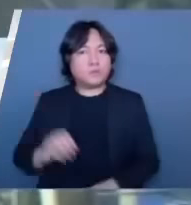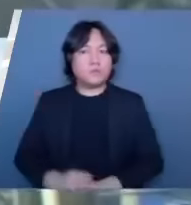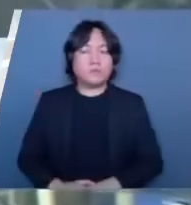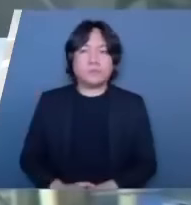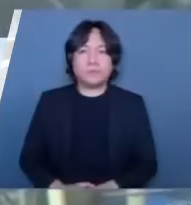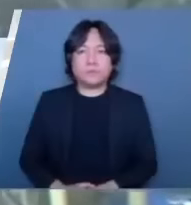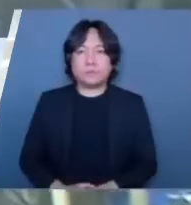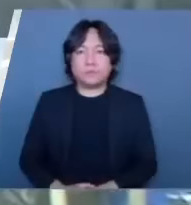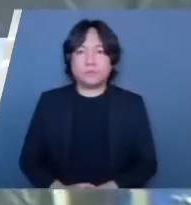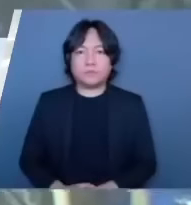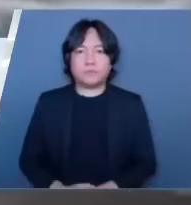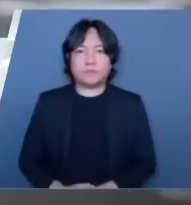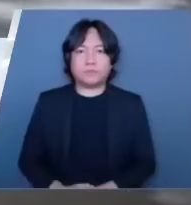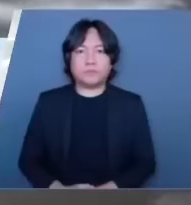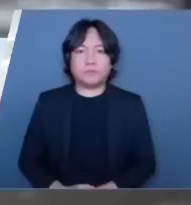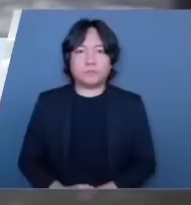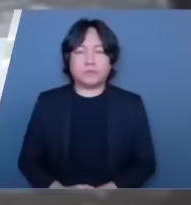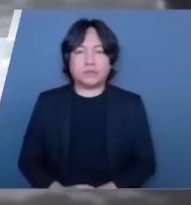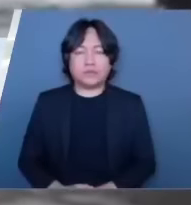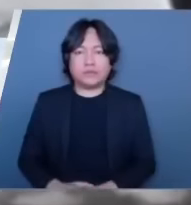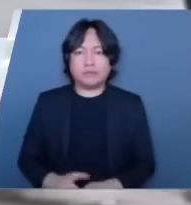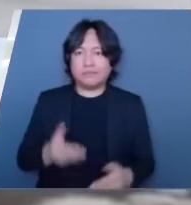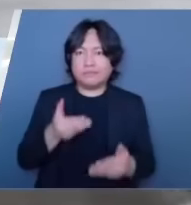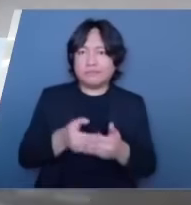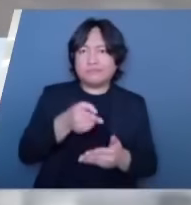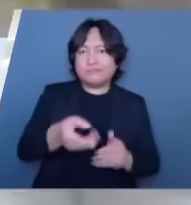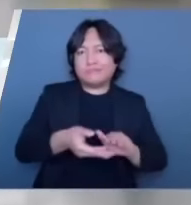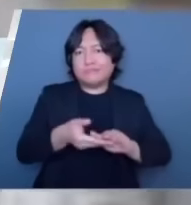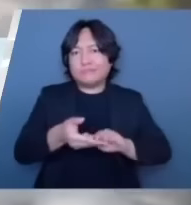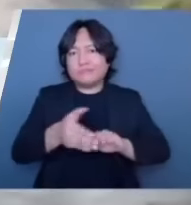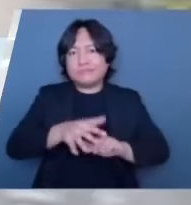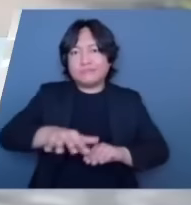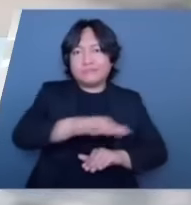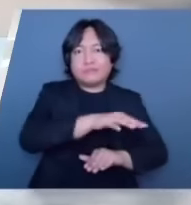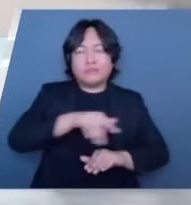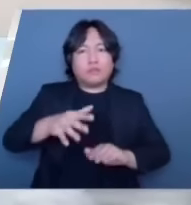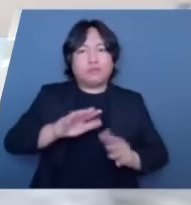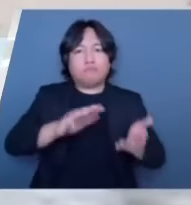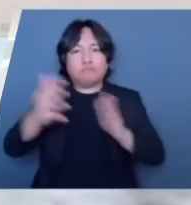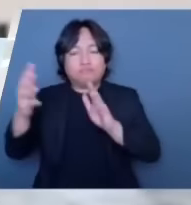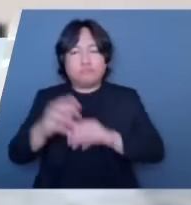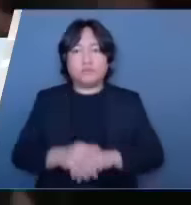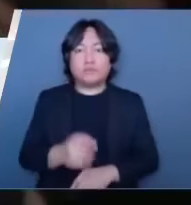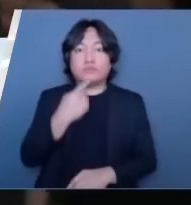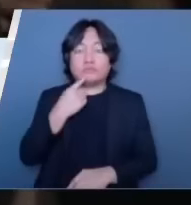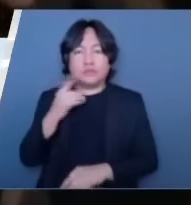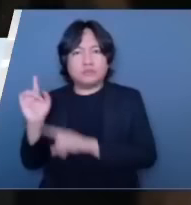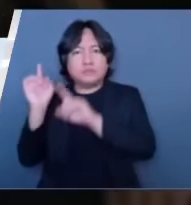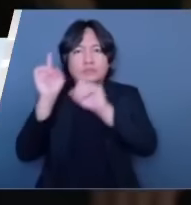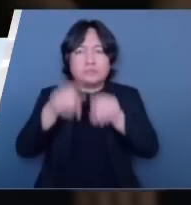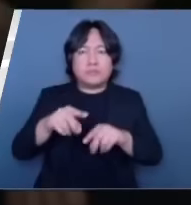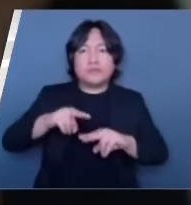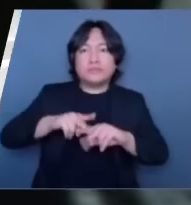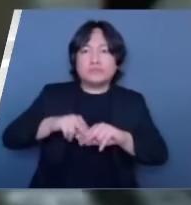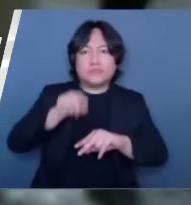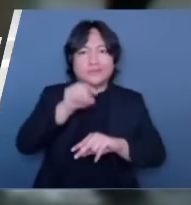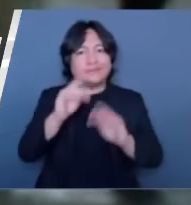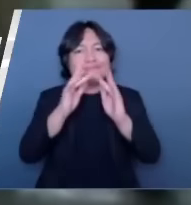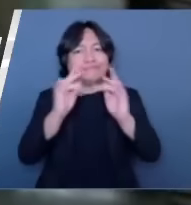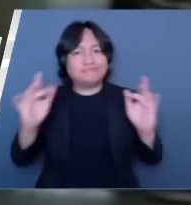Hinagupit pati katabi nitong peryahan. Dumayo pa naman sila mula Pangasinan para kahit papaano'y kumita sa fiesta. Lakas na ang hangin, nasira yung